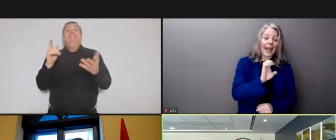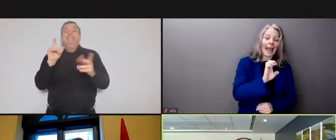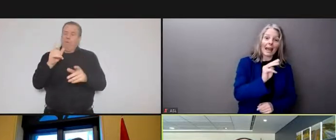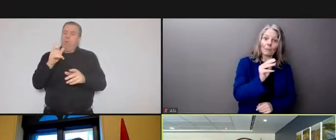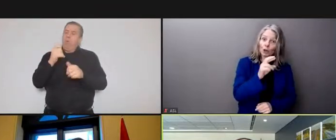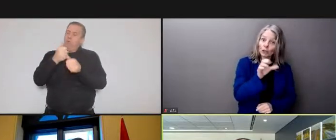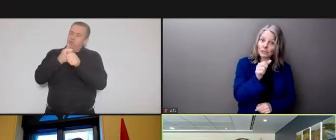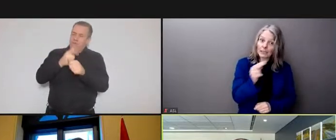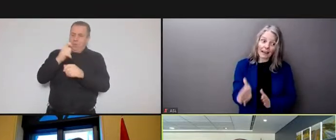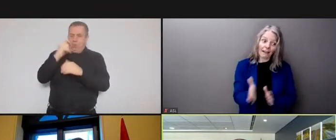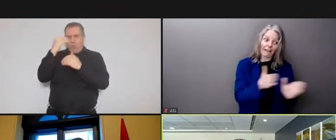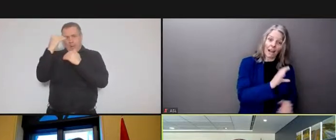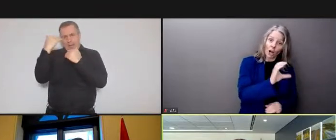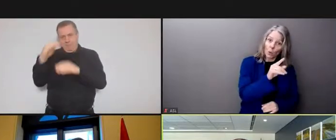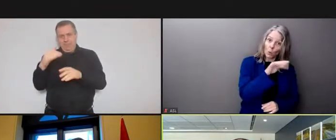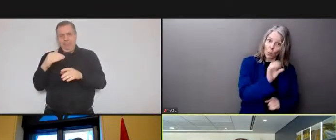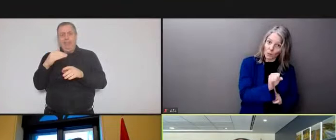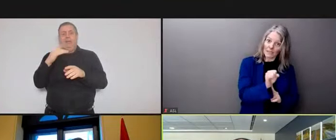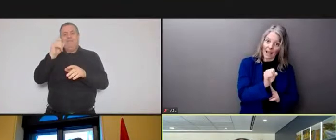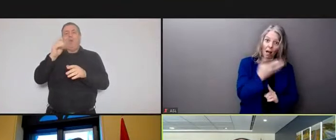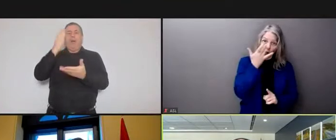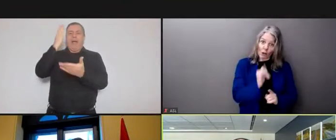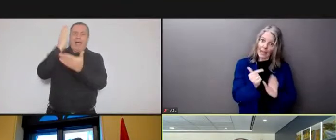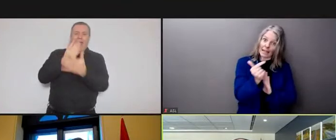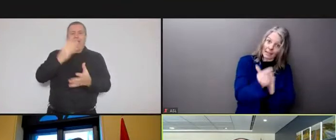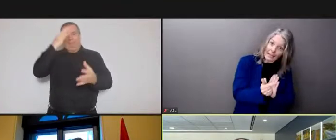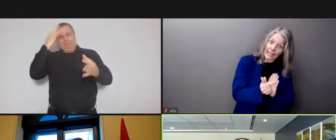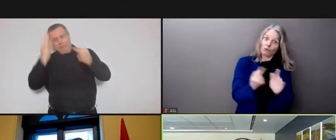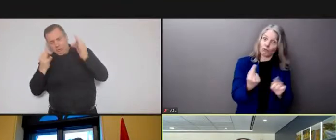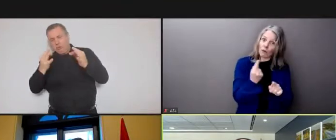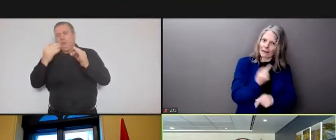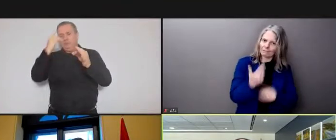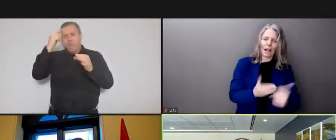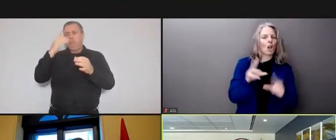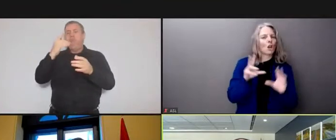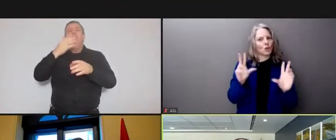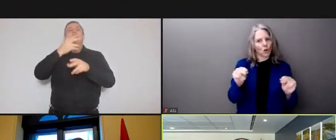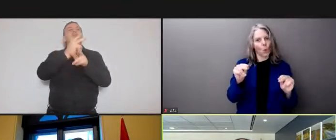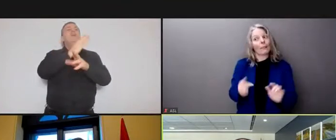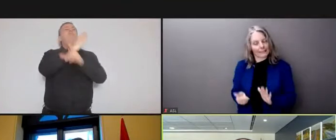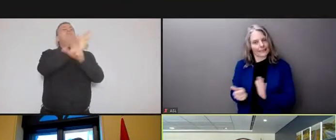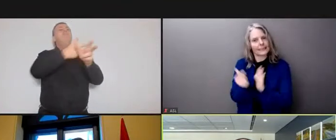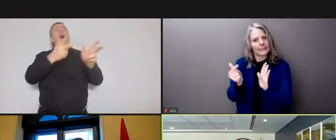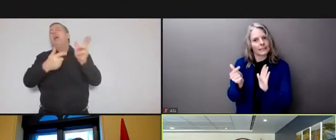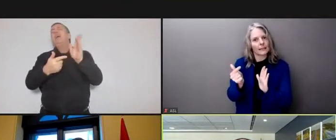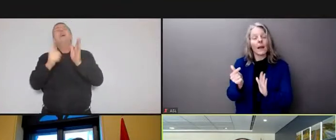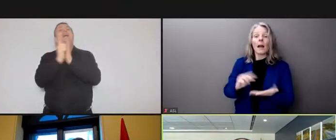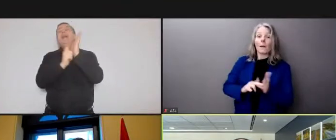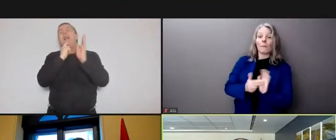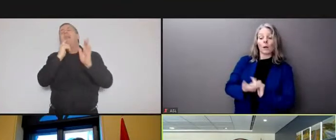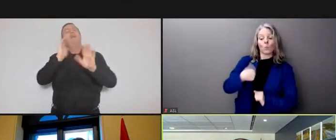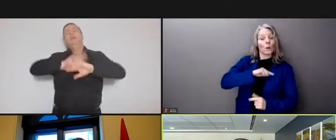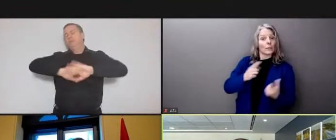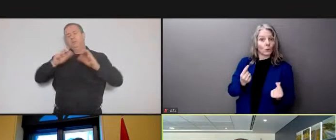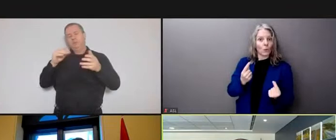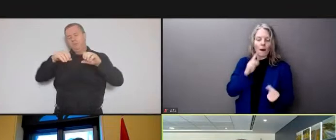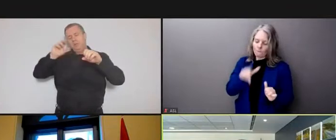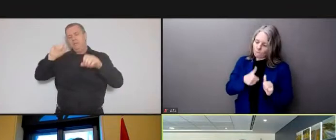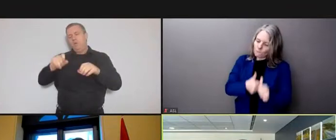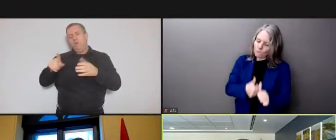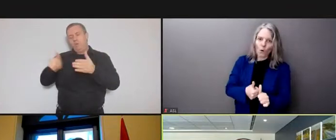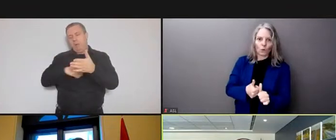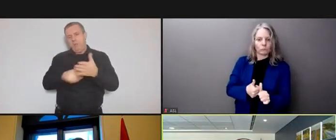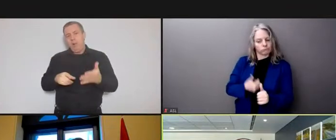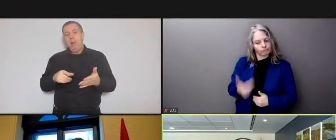mesurée pour faire cesser l'occupation et les barricades illégales nous l'invoquons nous l'invoquons pour ceux qui ne